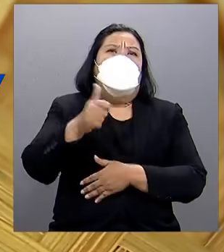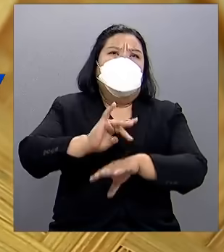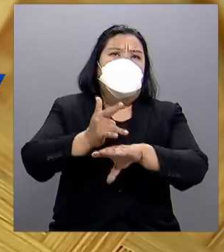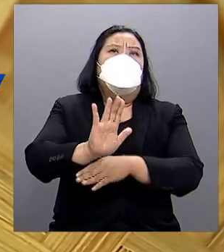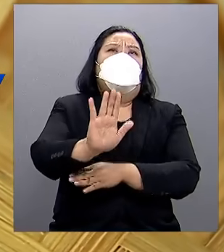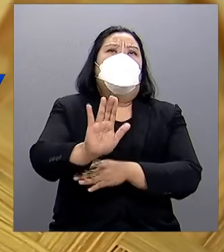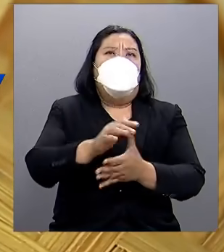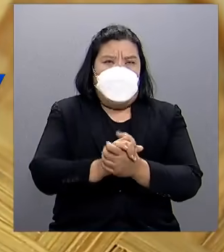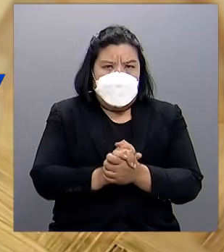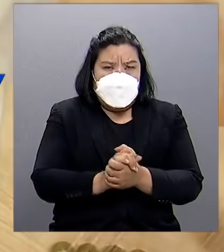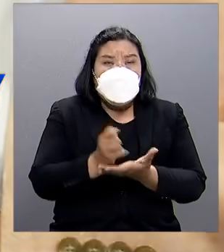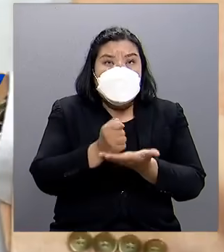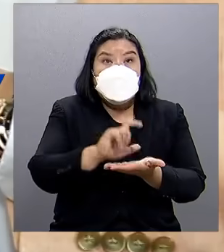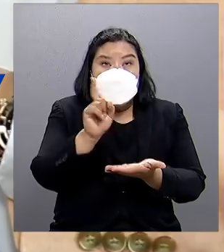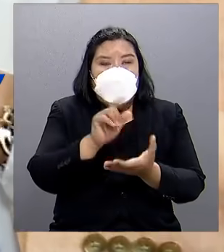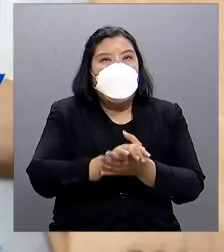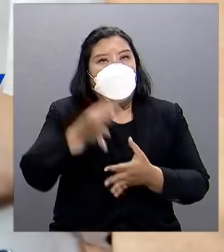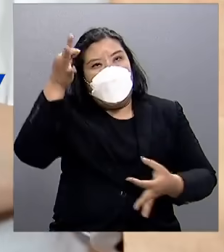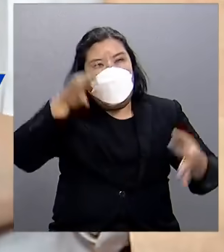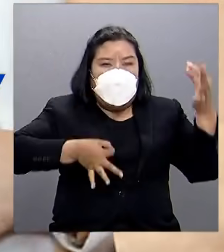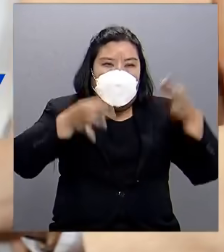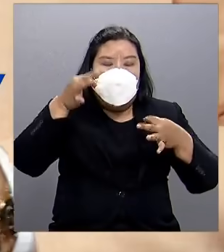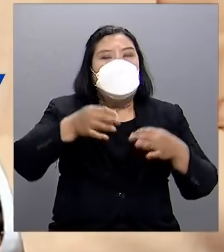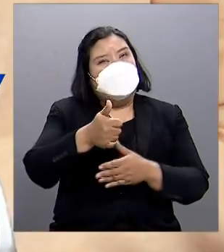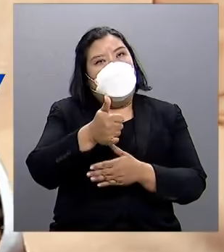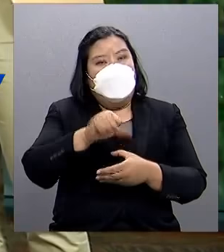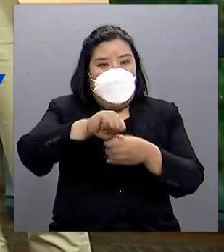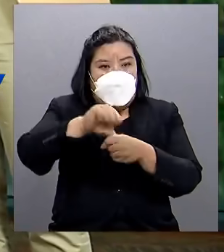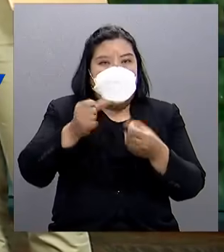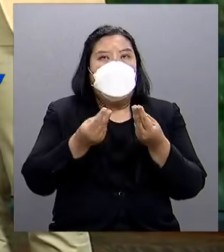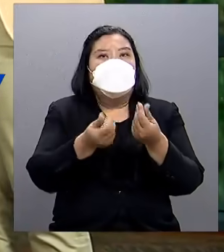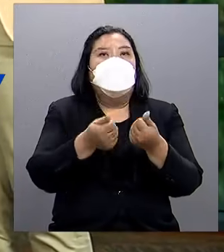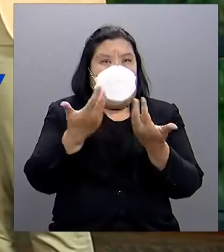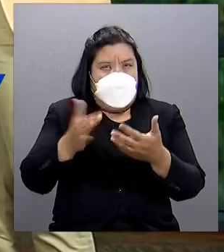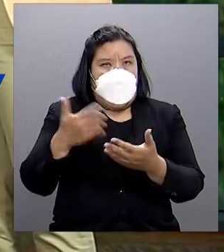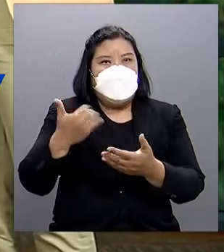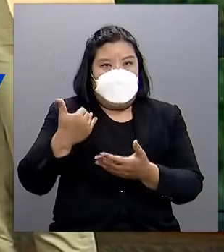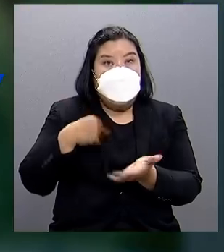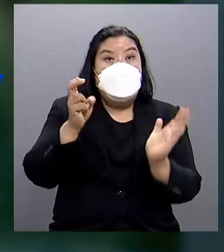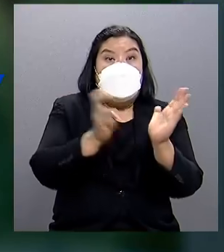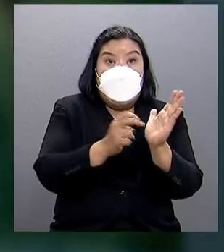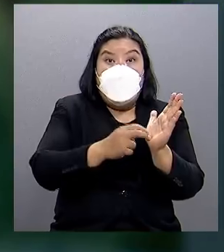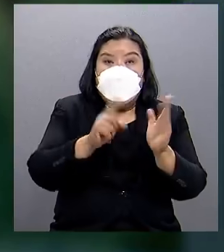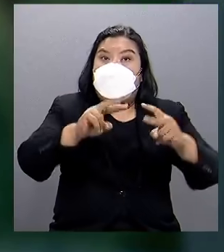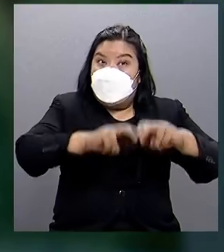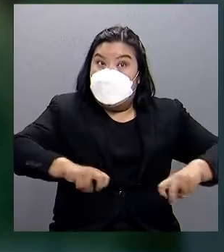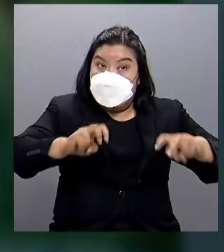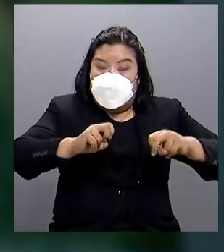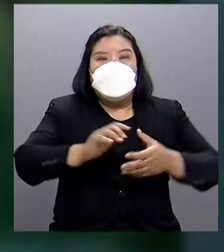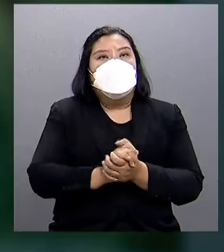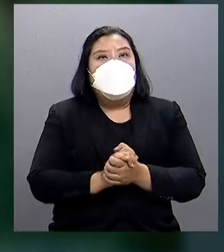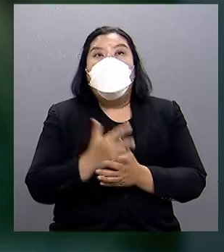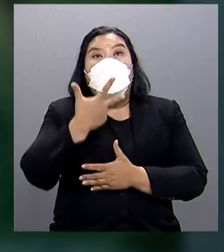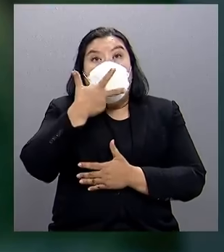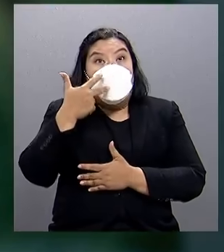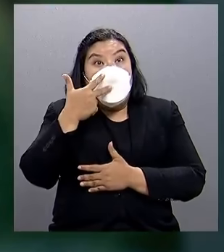การที่จะเผาผลาญไขมันได้ดีเช่นกันนะครับอันนี้มีการศึกษาวิจัยเหมือนกันแล้วก็ควบคุมระดับน้ำตาลในเลือดได้ พริกนี่มีหลายประเภทเหมือน